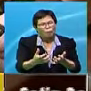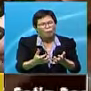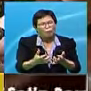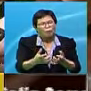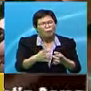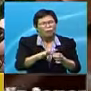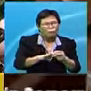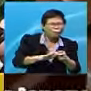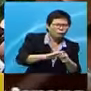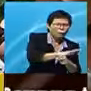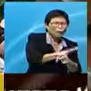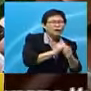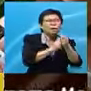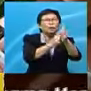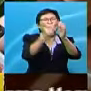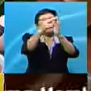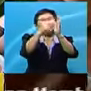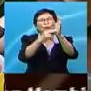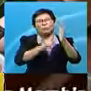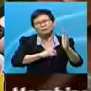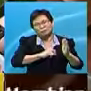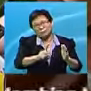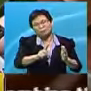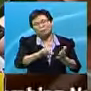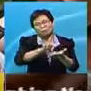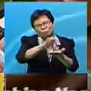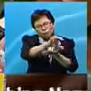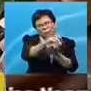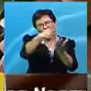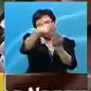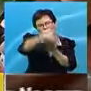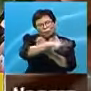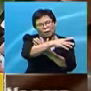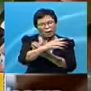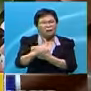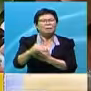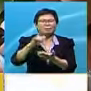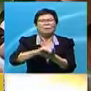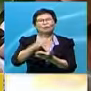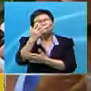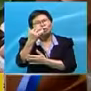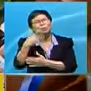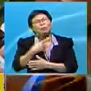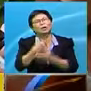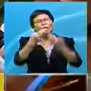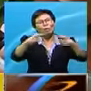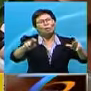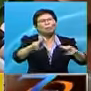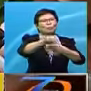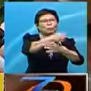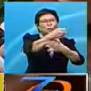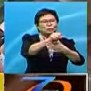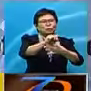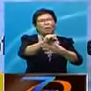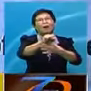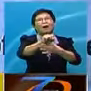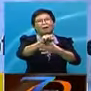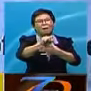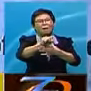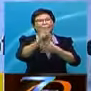fully compliant upper Sharia upper investing program, and hence the reason why we launched Bursa Malaysia AI today.